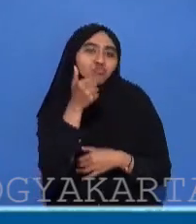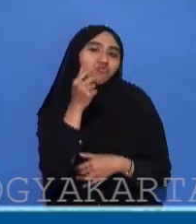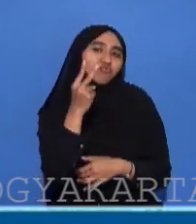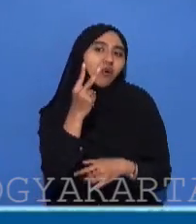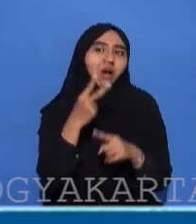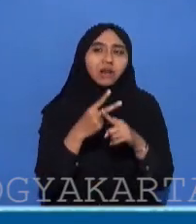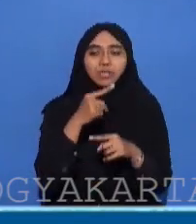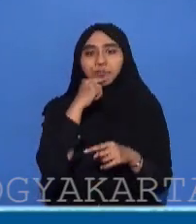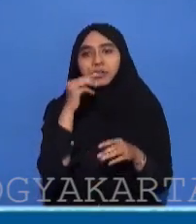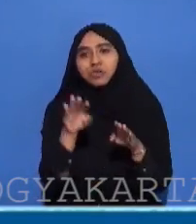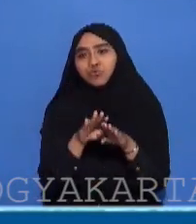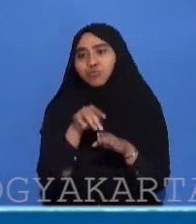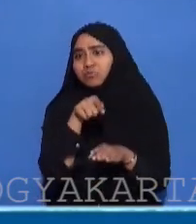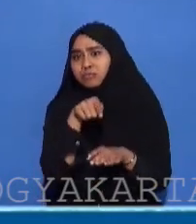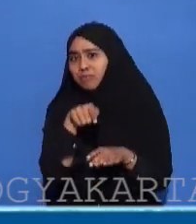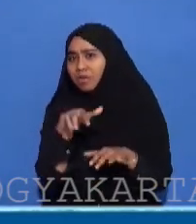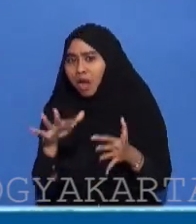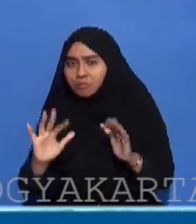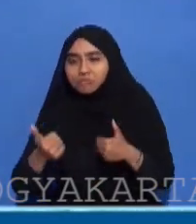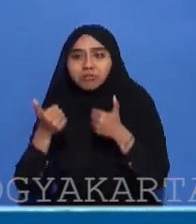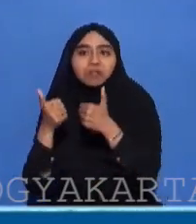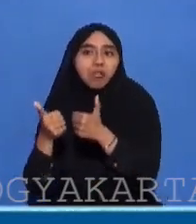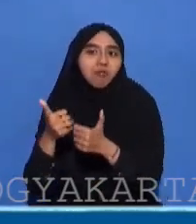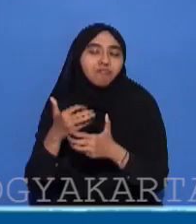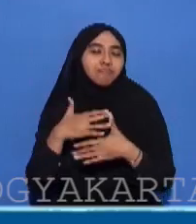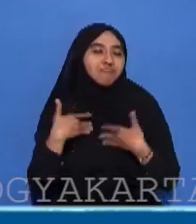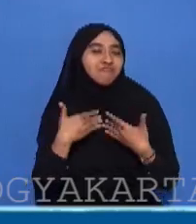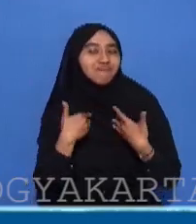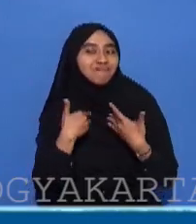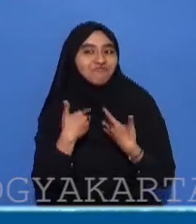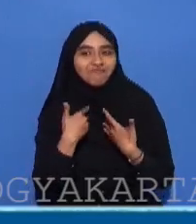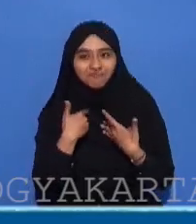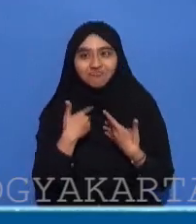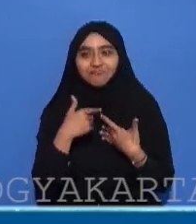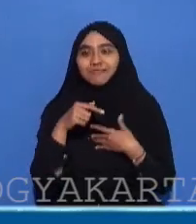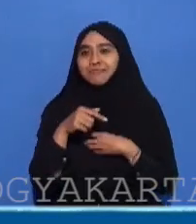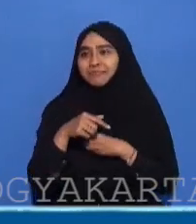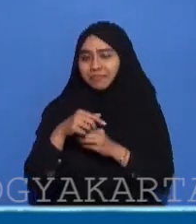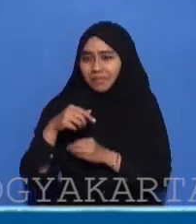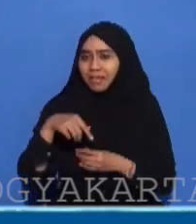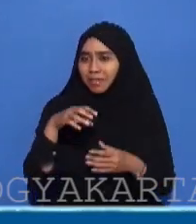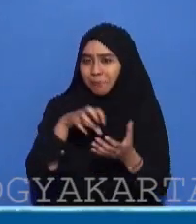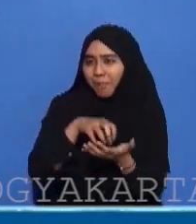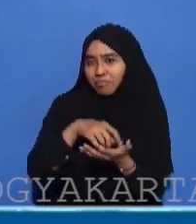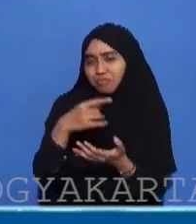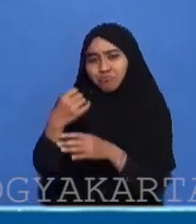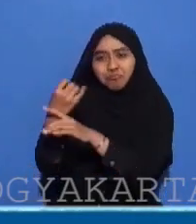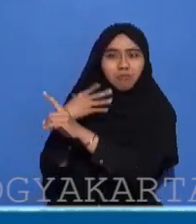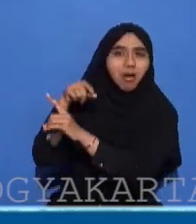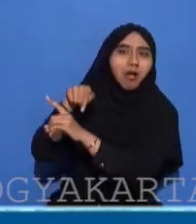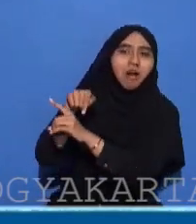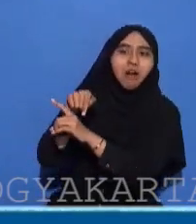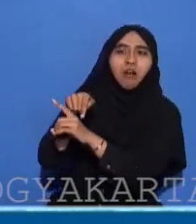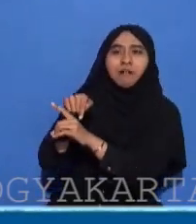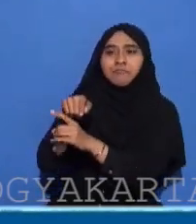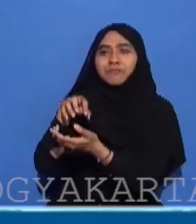minggu. Asilipun panen ugi kapetang maramaken. Rimbayati salah seneh kadang tani ngandharaken bilih saking lahan ingkang wiyaripun